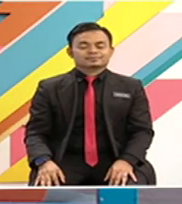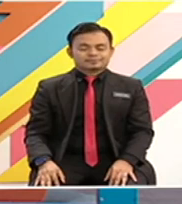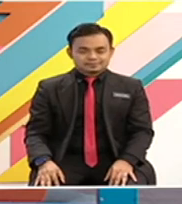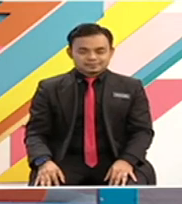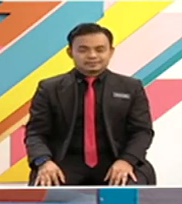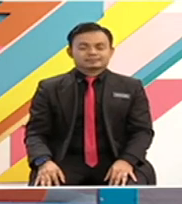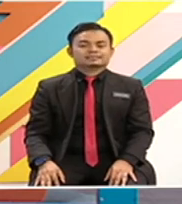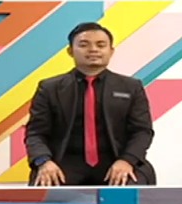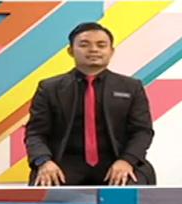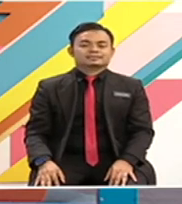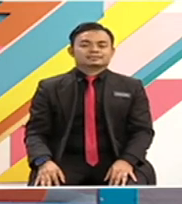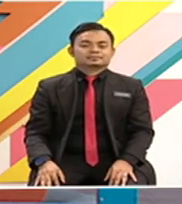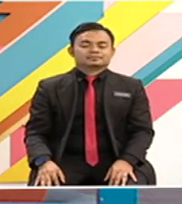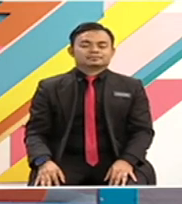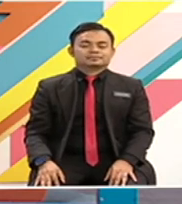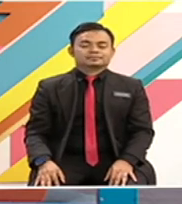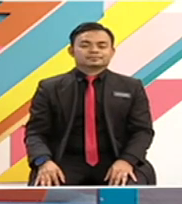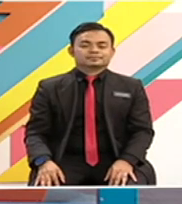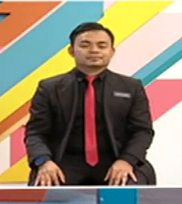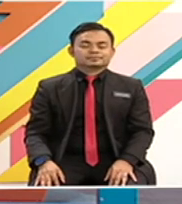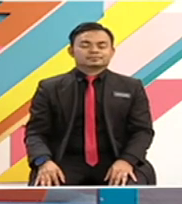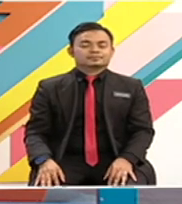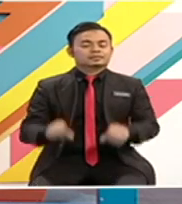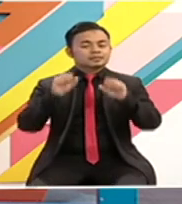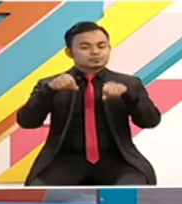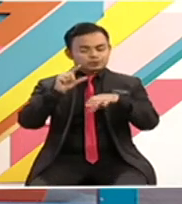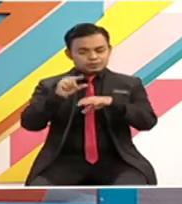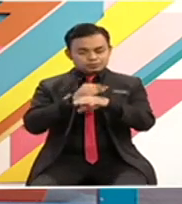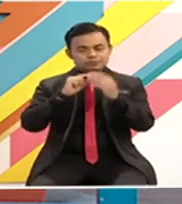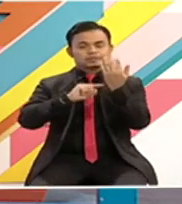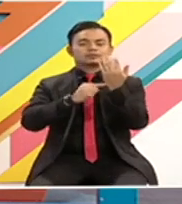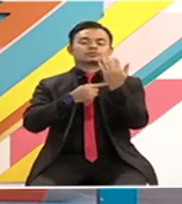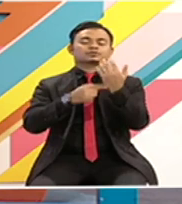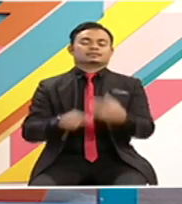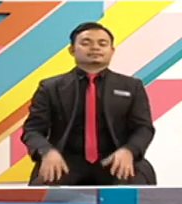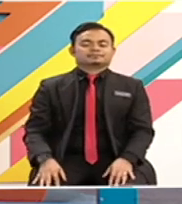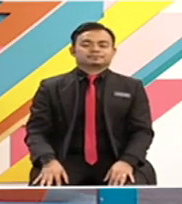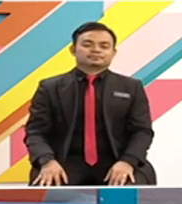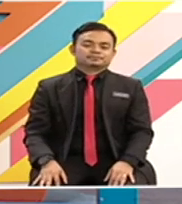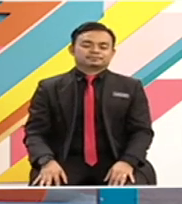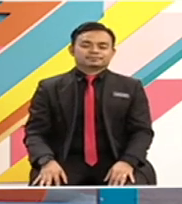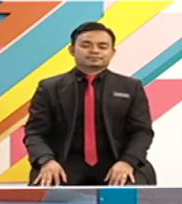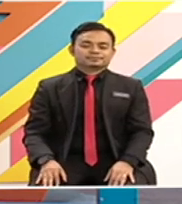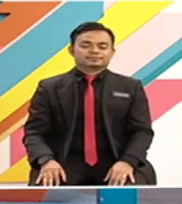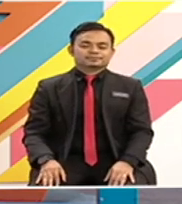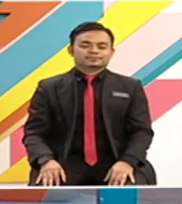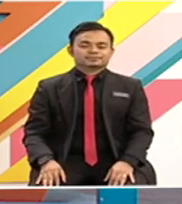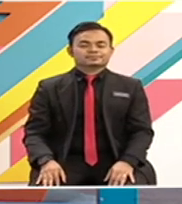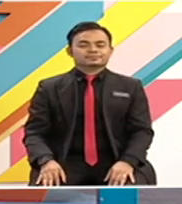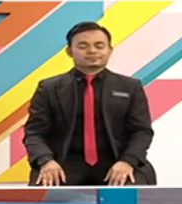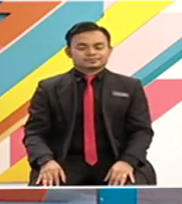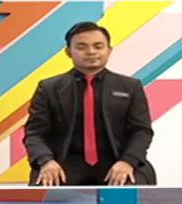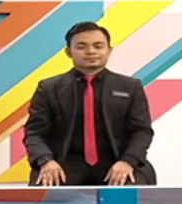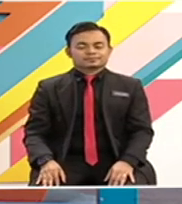tempat tadahan yo hony dipakai smule lepas besok sekalian joknya Cinta Cuma buang Nah nanti ama